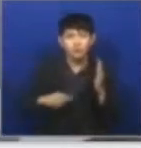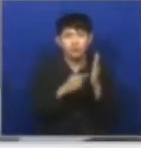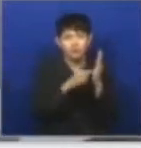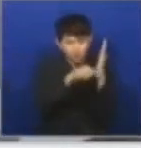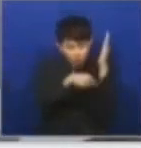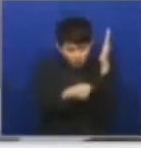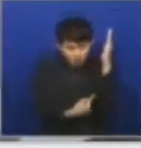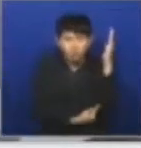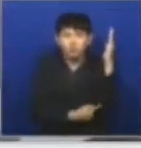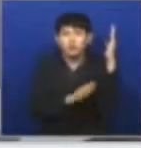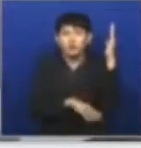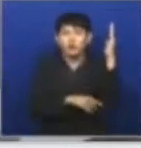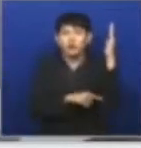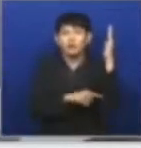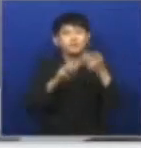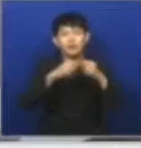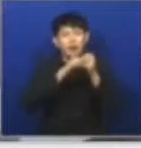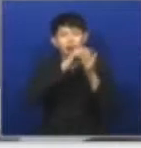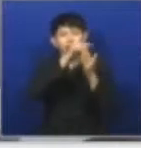ใต้